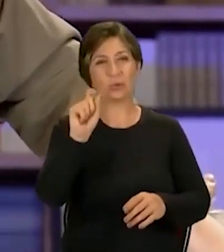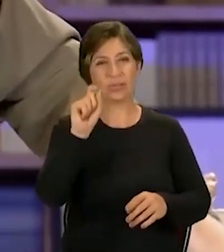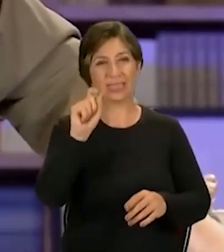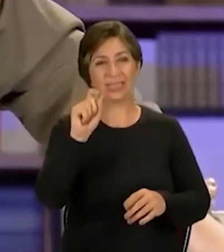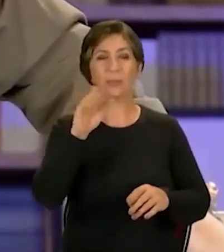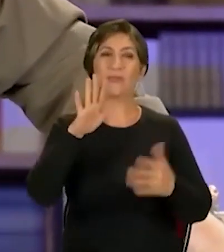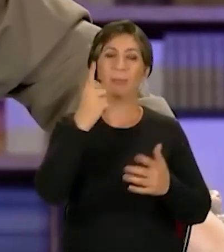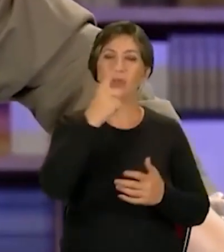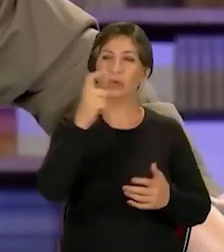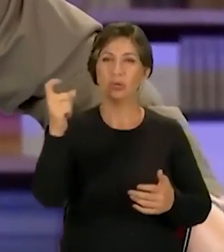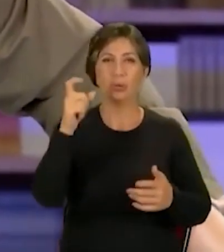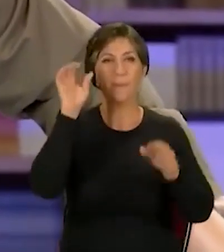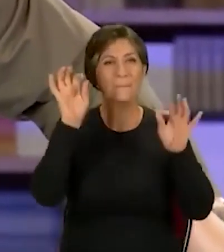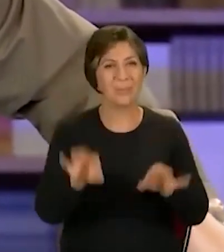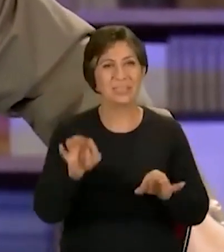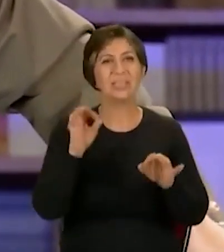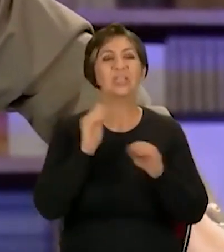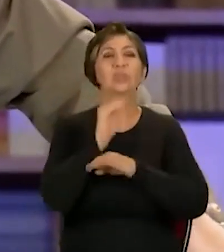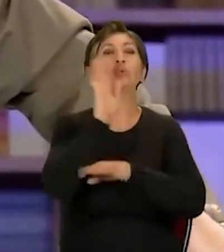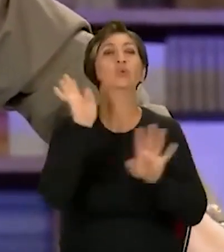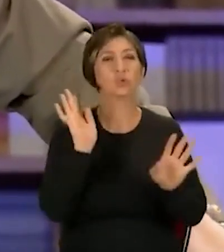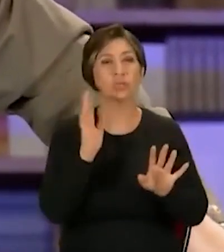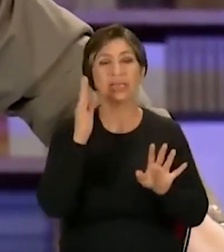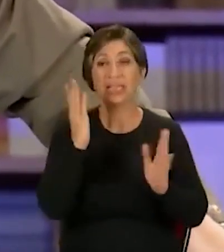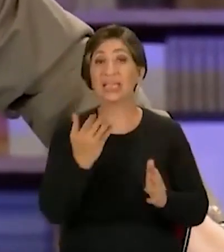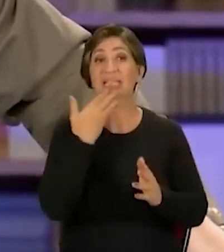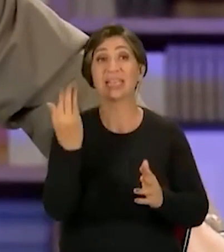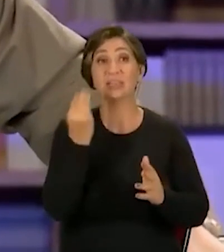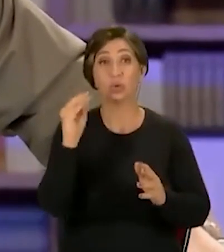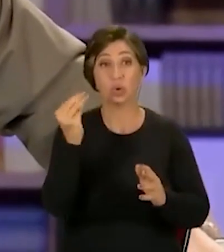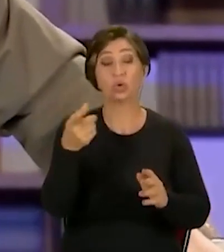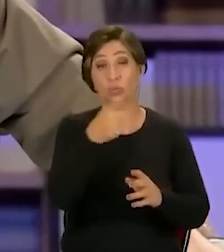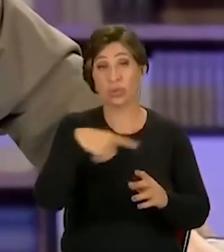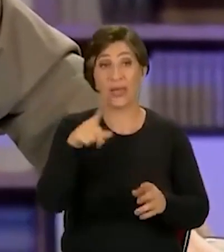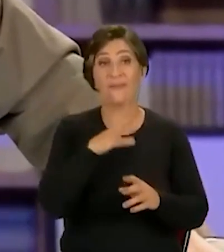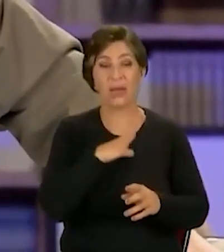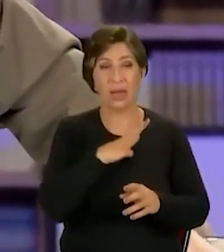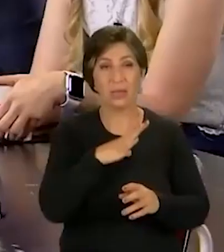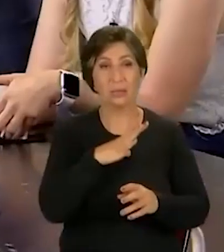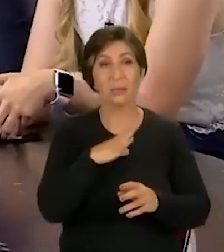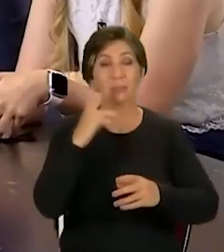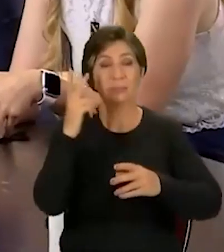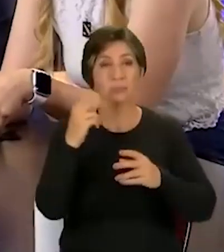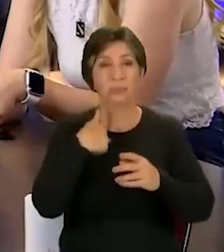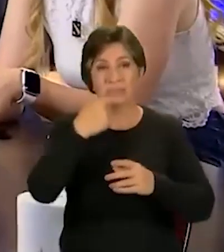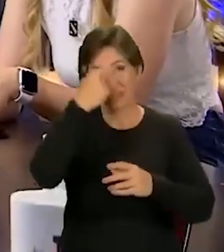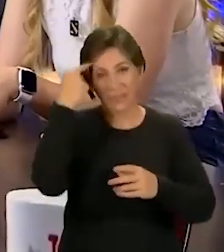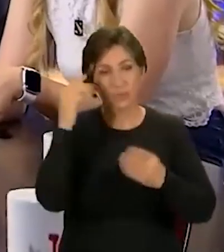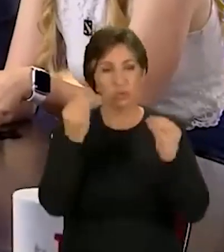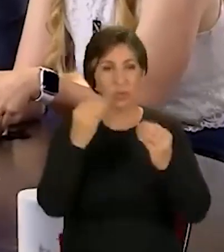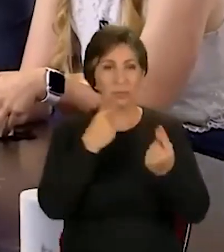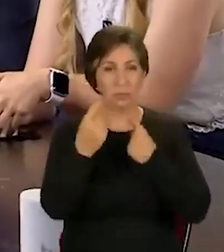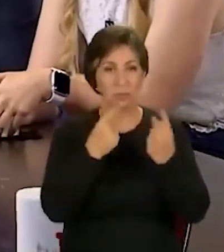1890'ları ya da 1900'lerin başlarını yaşamıyoruz. İyi ki gencecik çocuklar, ki var bunlar. Yani bazı bunlar, biz şanslı